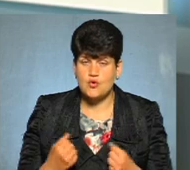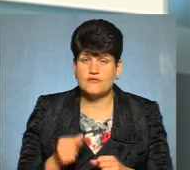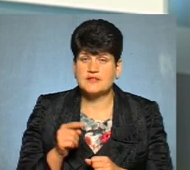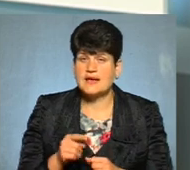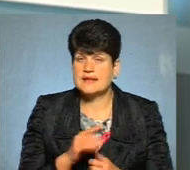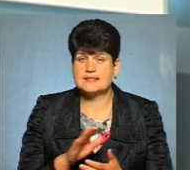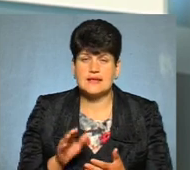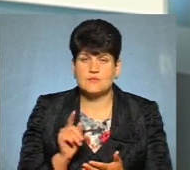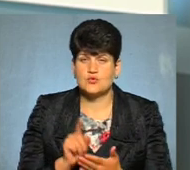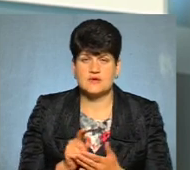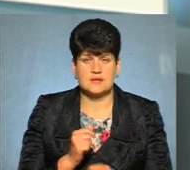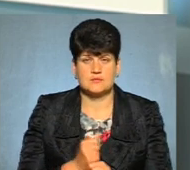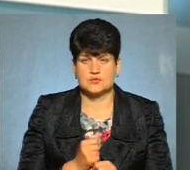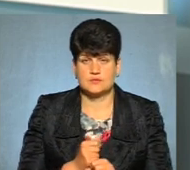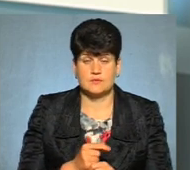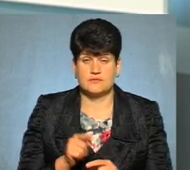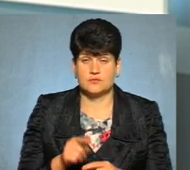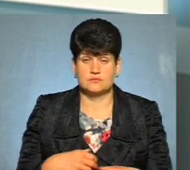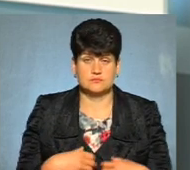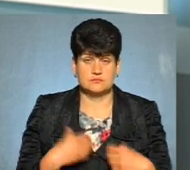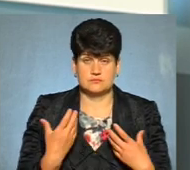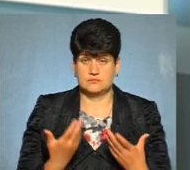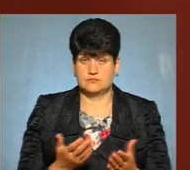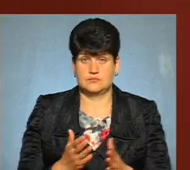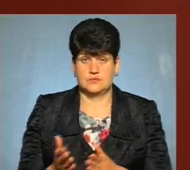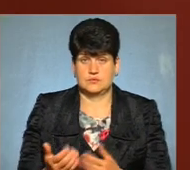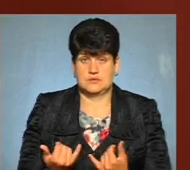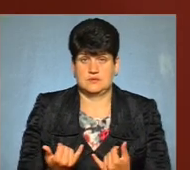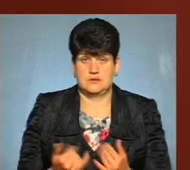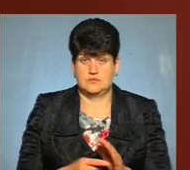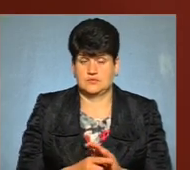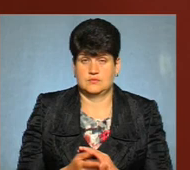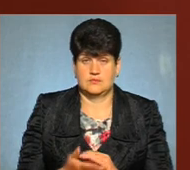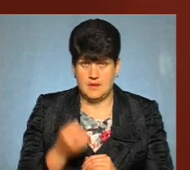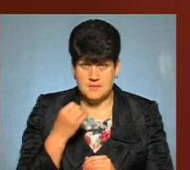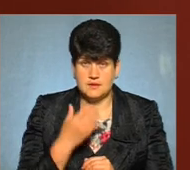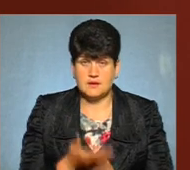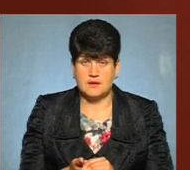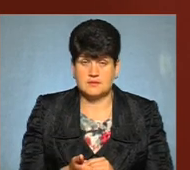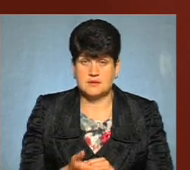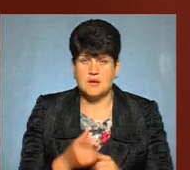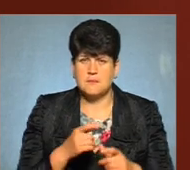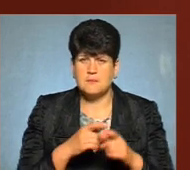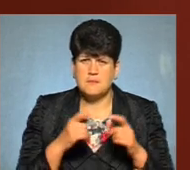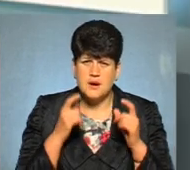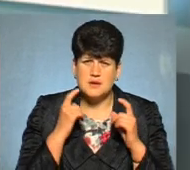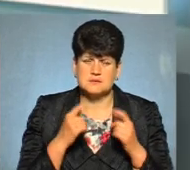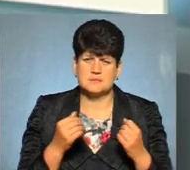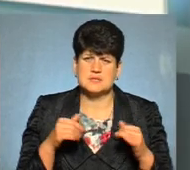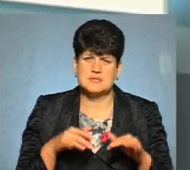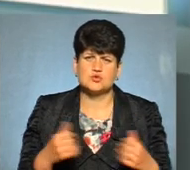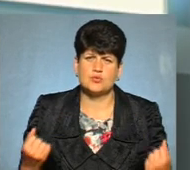має працювати в такому авральному режимі, з якого ми починали, пам'ятаєте, маски, засоби